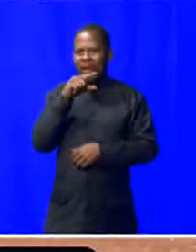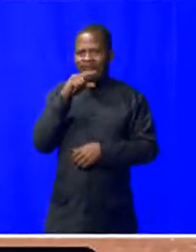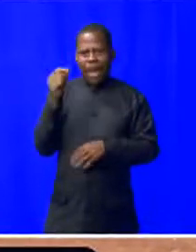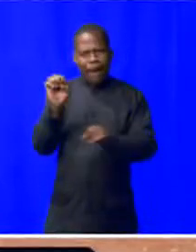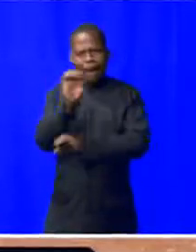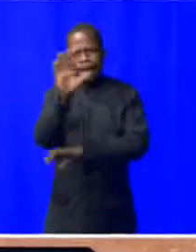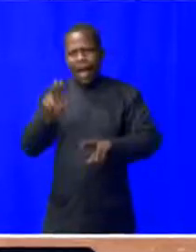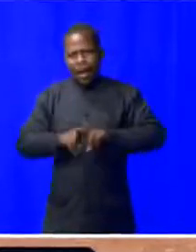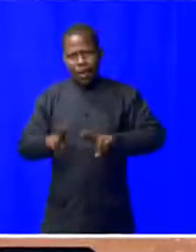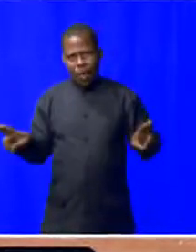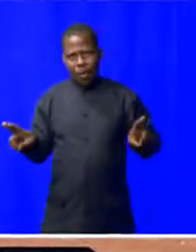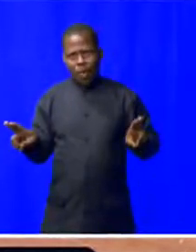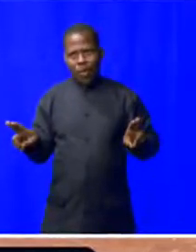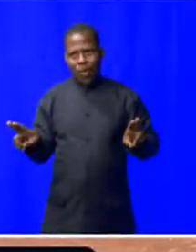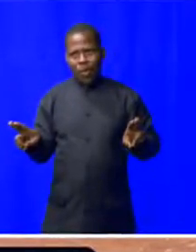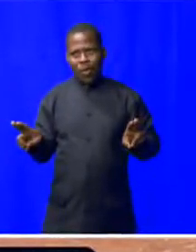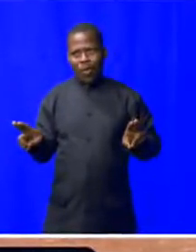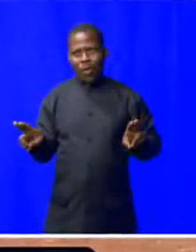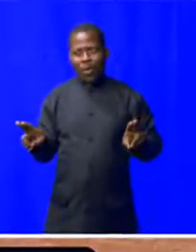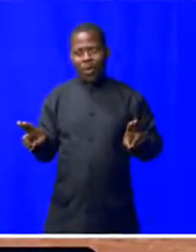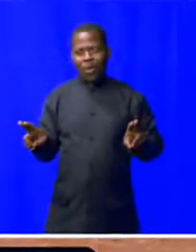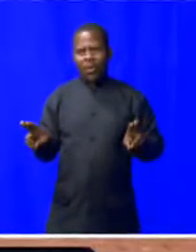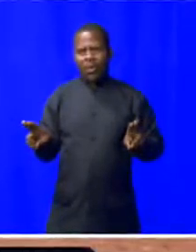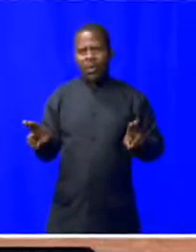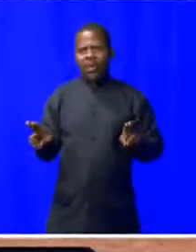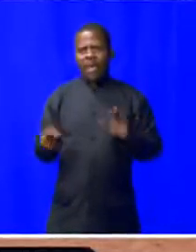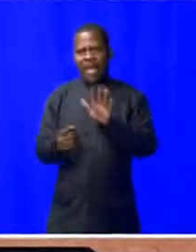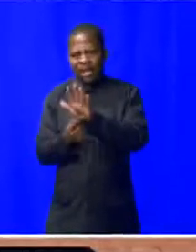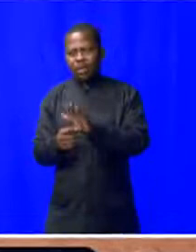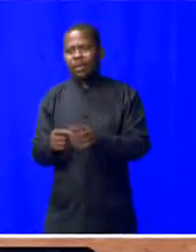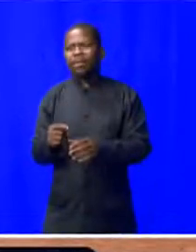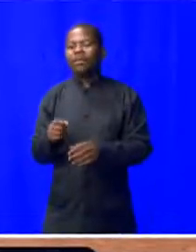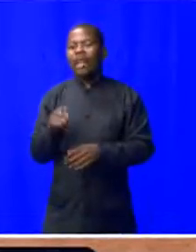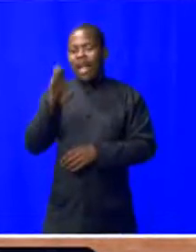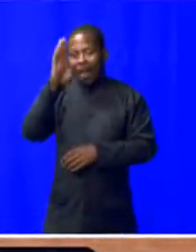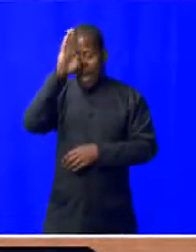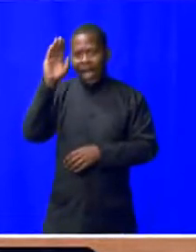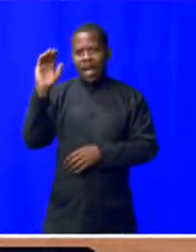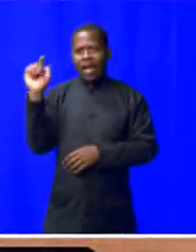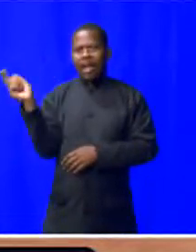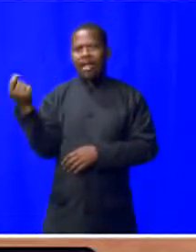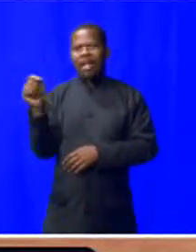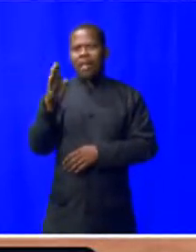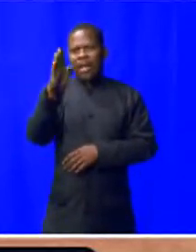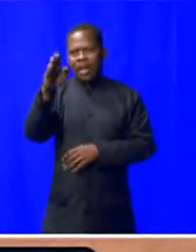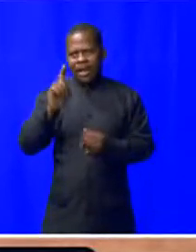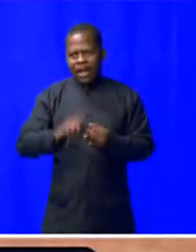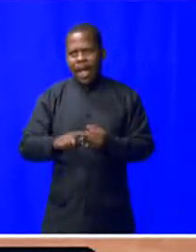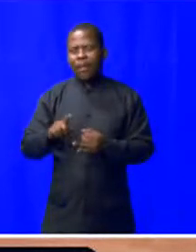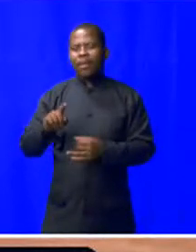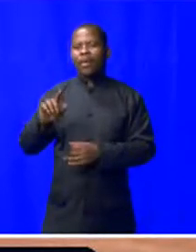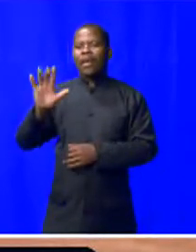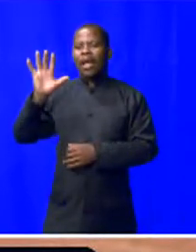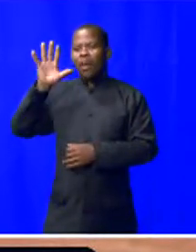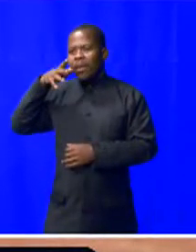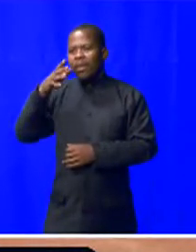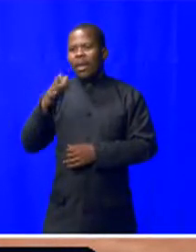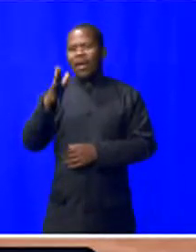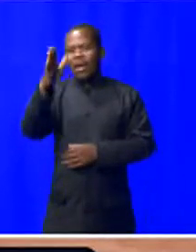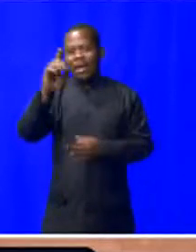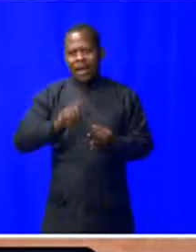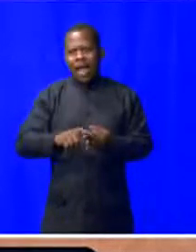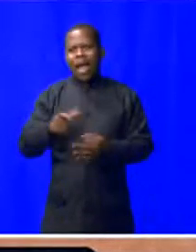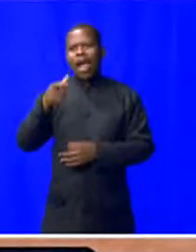kube ngathi ngiyabakhankasela keja siyababona lapha kubonhlambeni bomhlambanyathi lobamba lomdzala siyabona